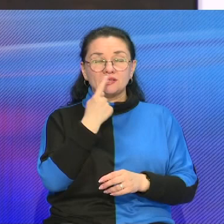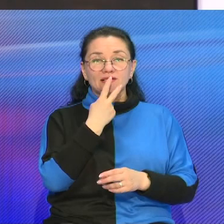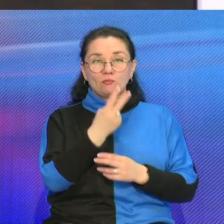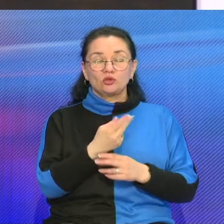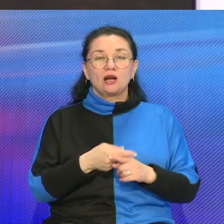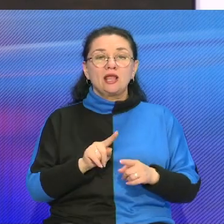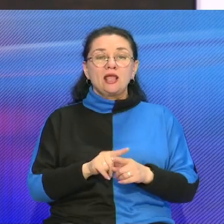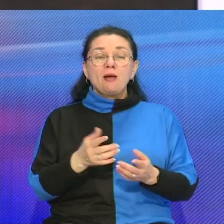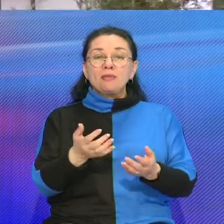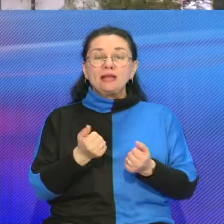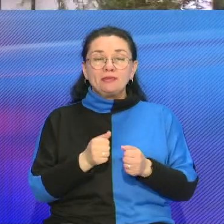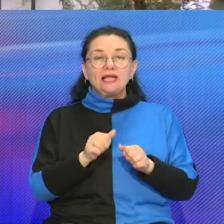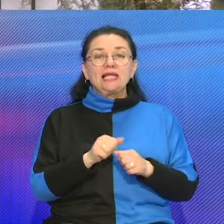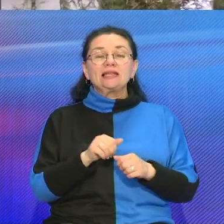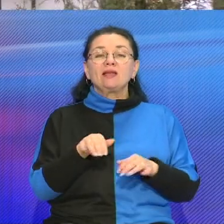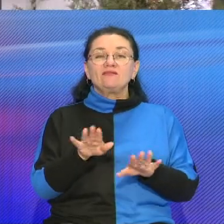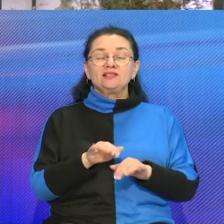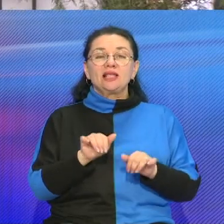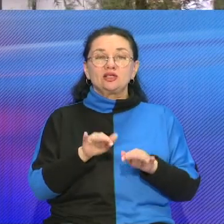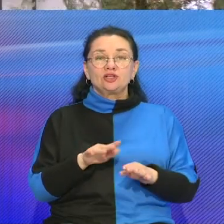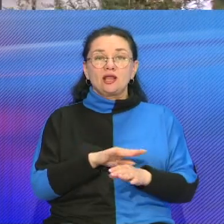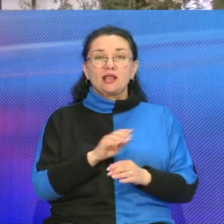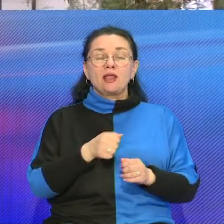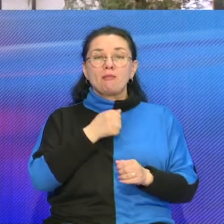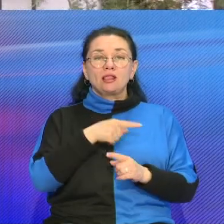несвоечасова прынятых мер адабрання непаўналетніх з сям'і.